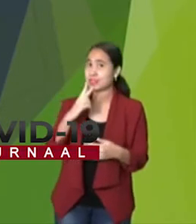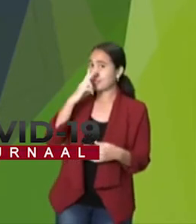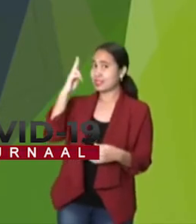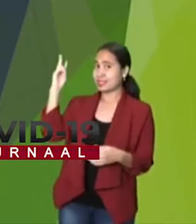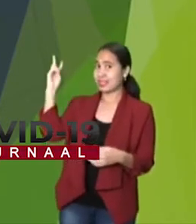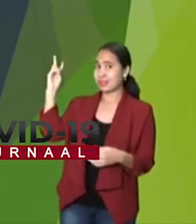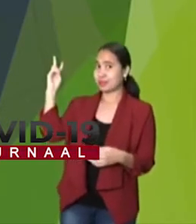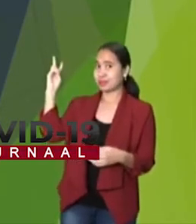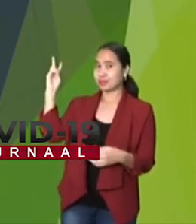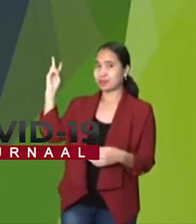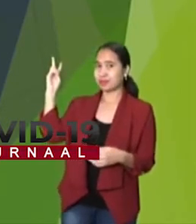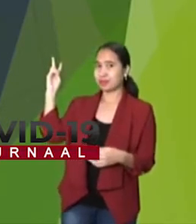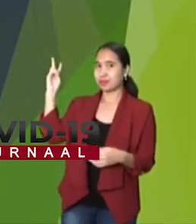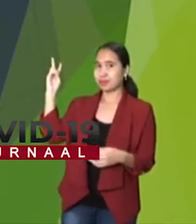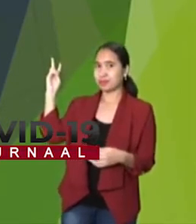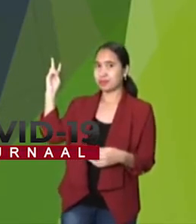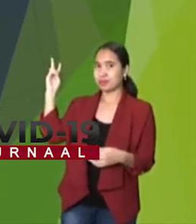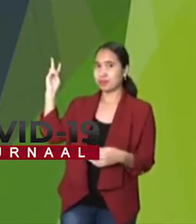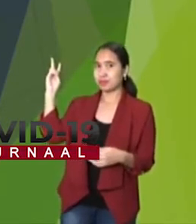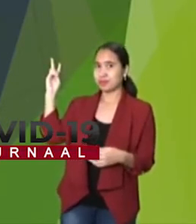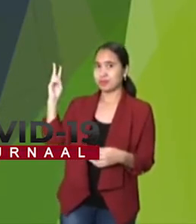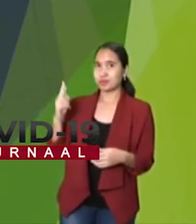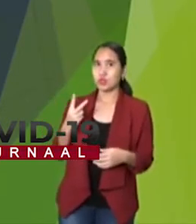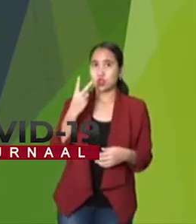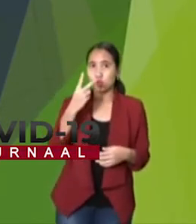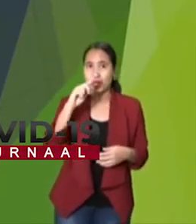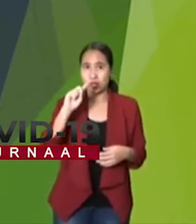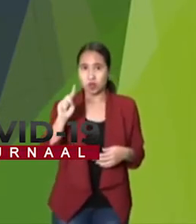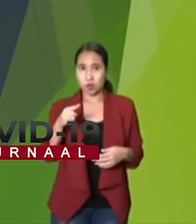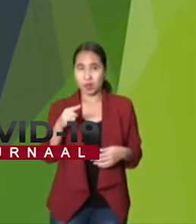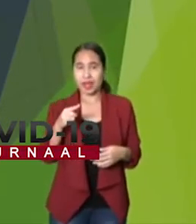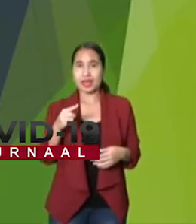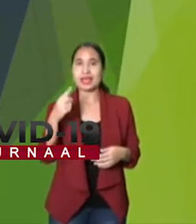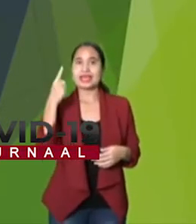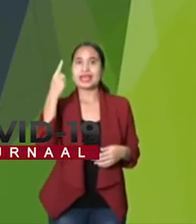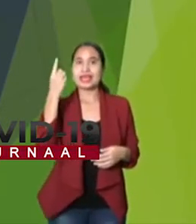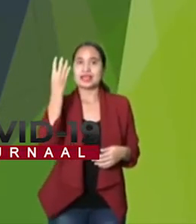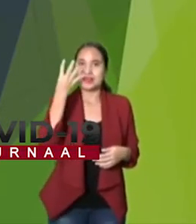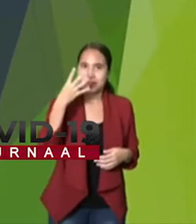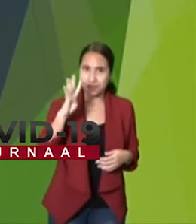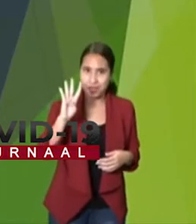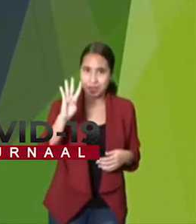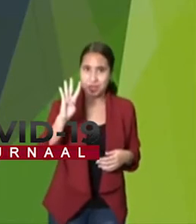we op 2,41% zitten.